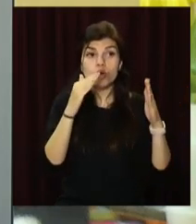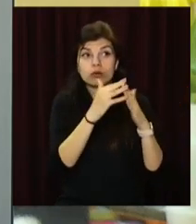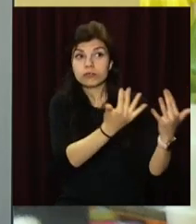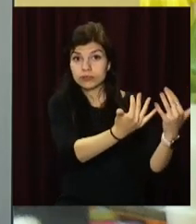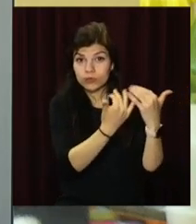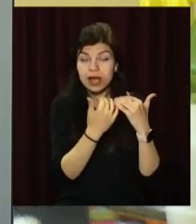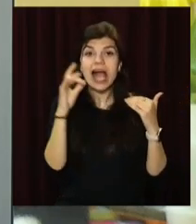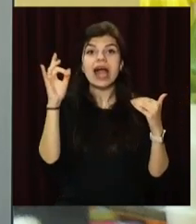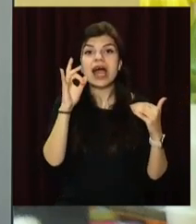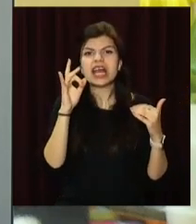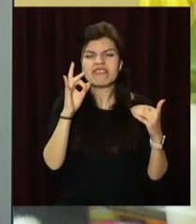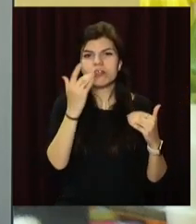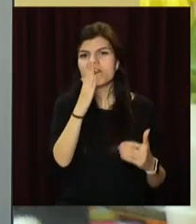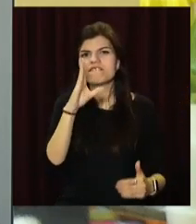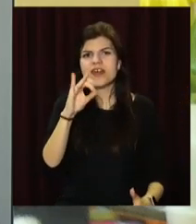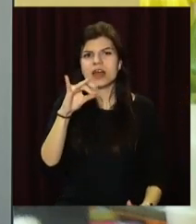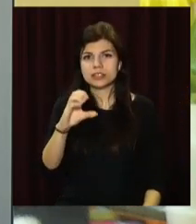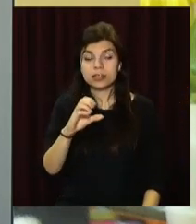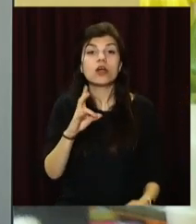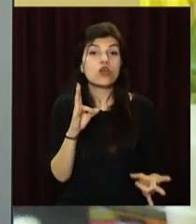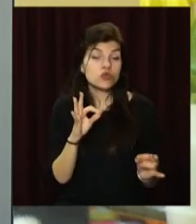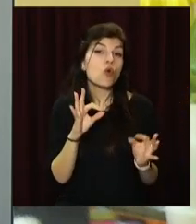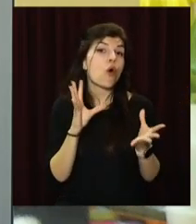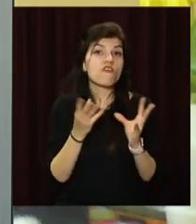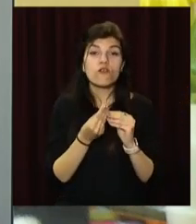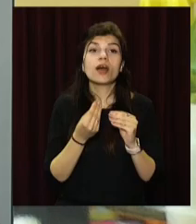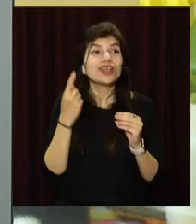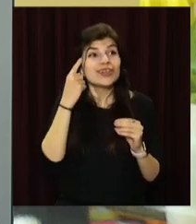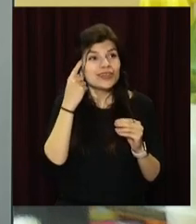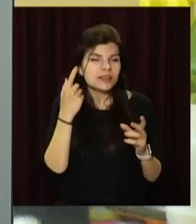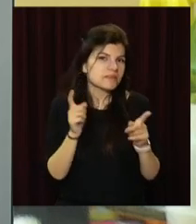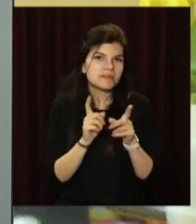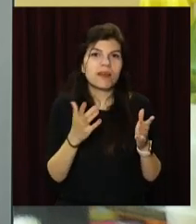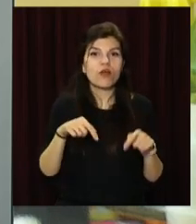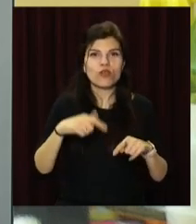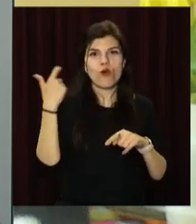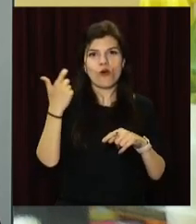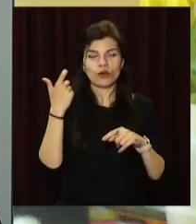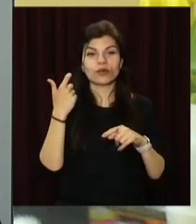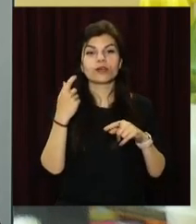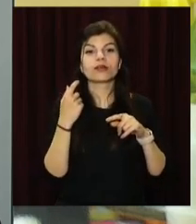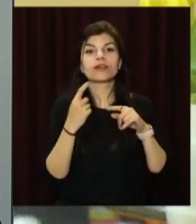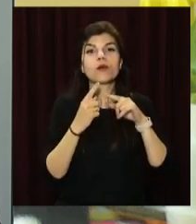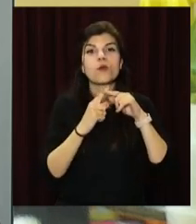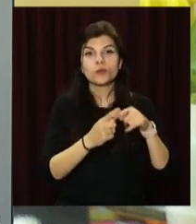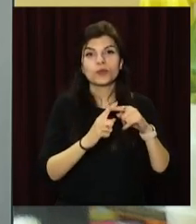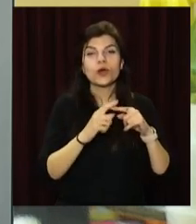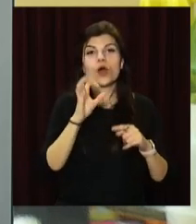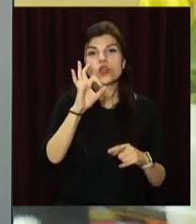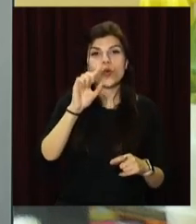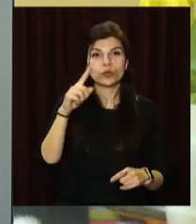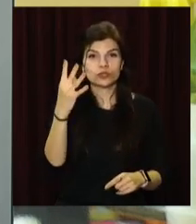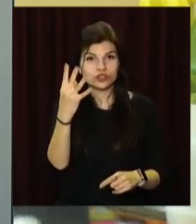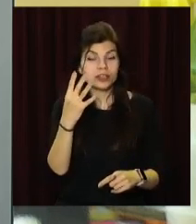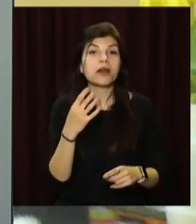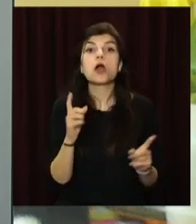турніру «Рівненський Верес». Утім, сенсації так і не сталося. Господарі поступилися супернику із рахунком 0-4.